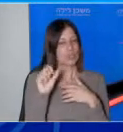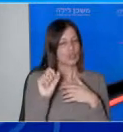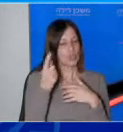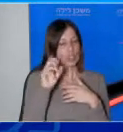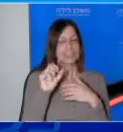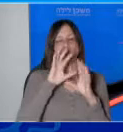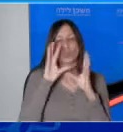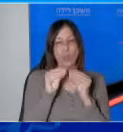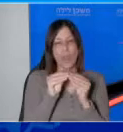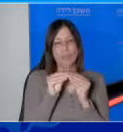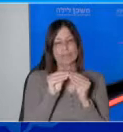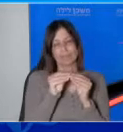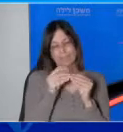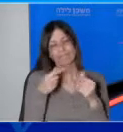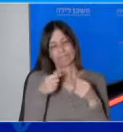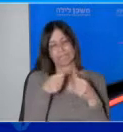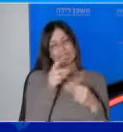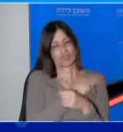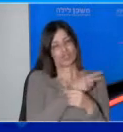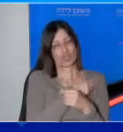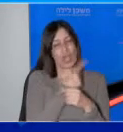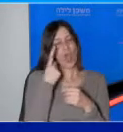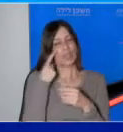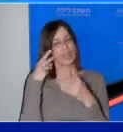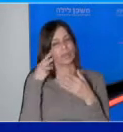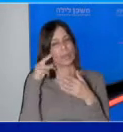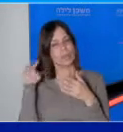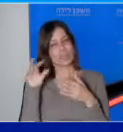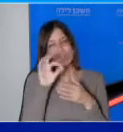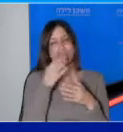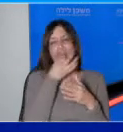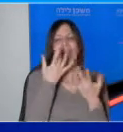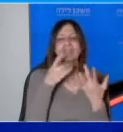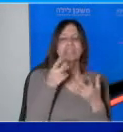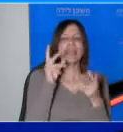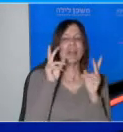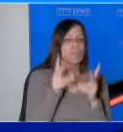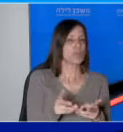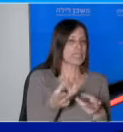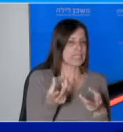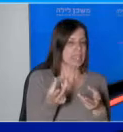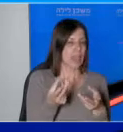כמובן מהפוזיציה שלו. אז אני אפתח איתך, אודי טנא, כמה זה פוטנציאל,